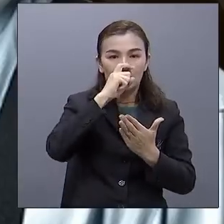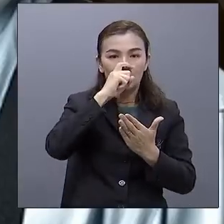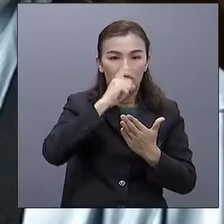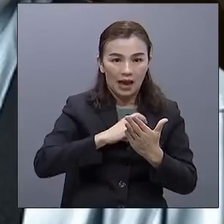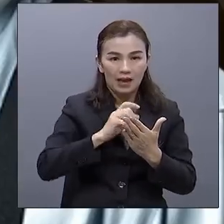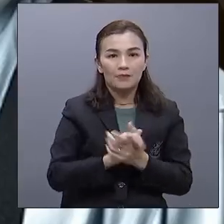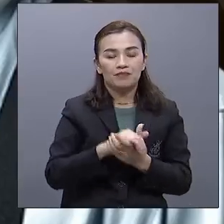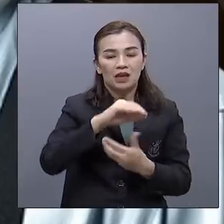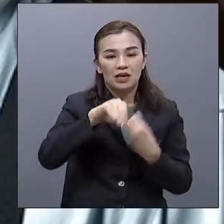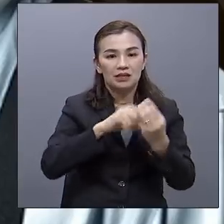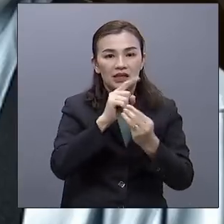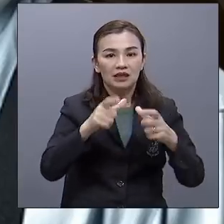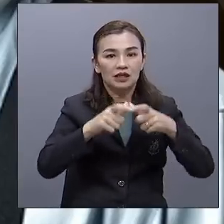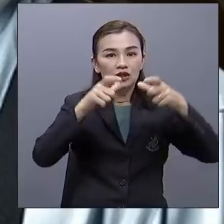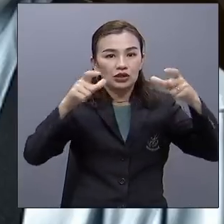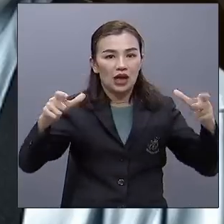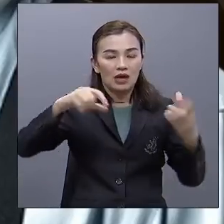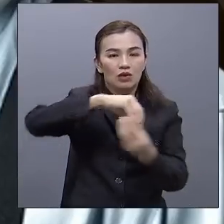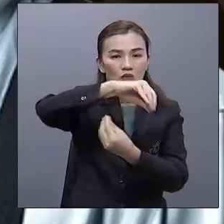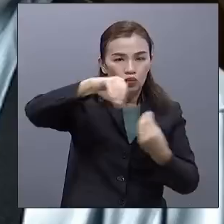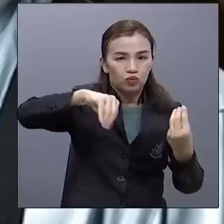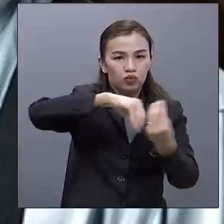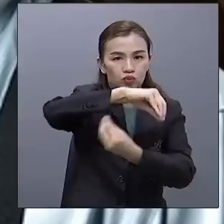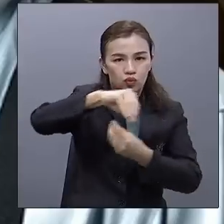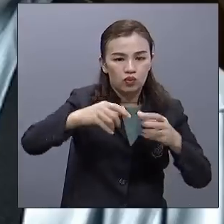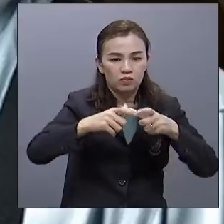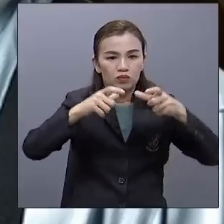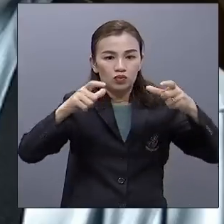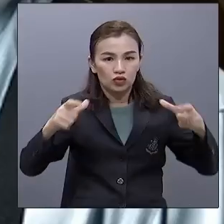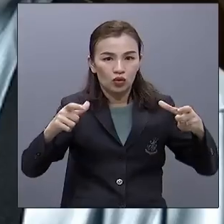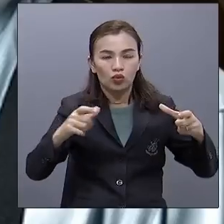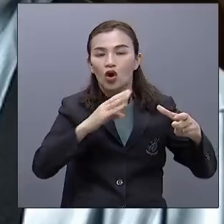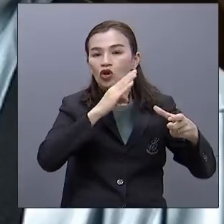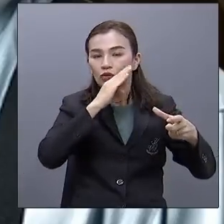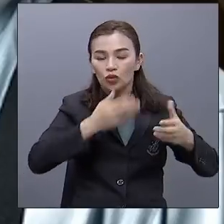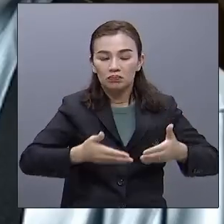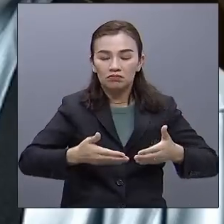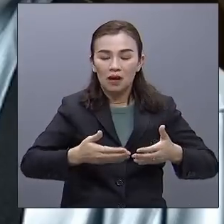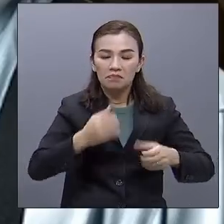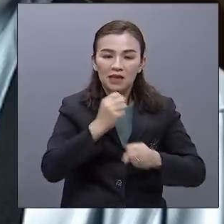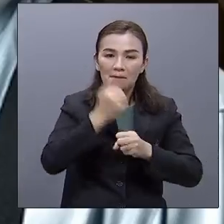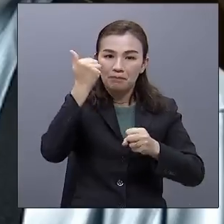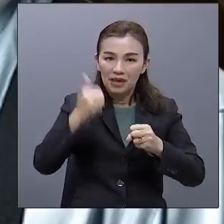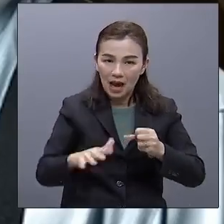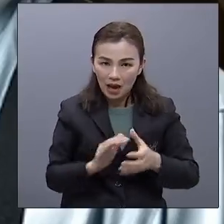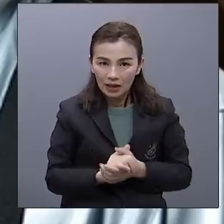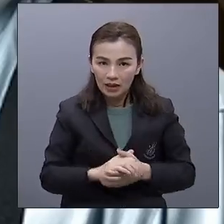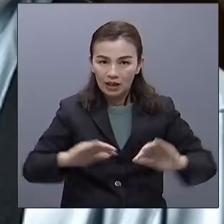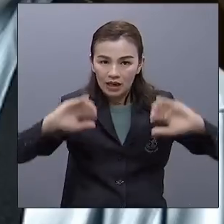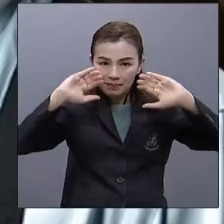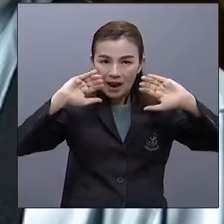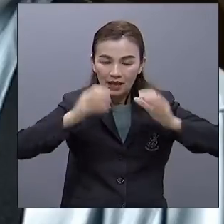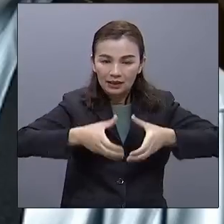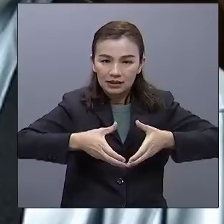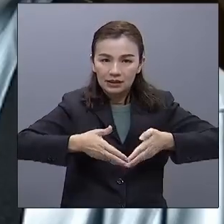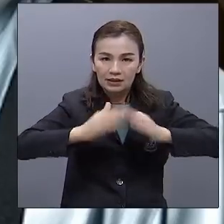าดเศรษฐกิจขนาดใหญ่และมีอัตราการเจริญเติบโตสูงที่สุดในโลกอ่ะแต่ถ้าเกิดว่าเราไม่สามารถที่จะเข้าไปผูกพันได้เพราะว่ามันต้องมี